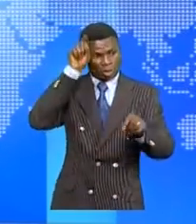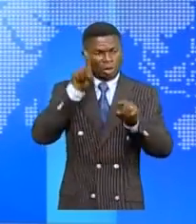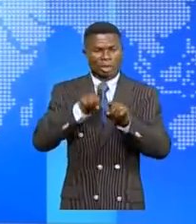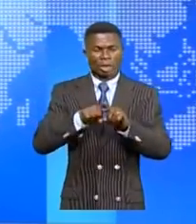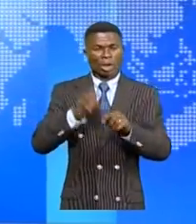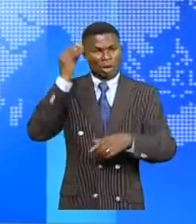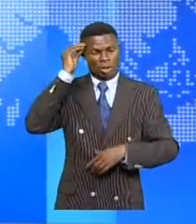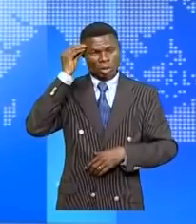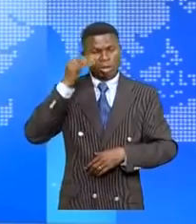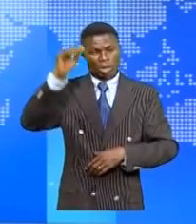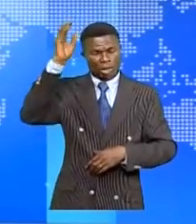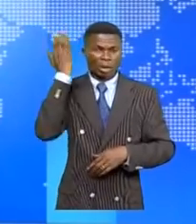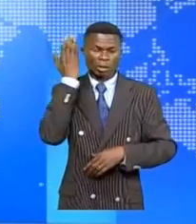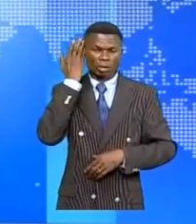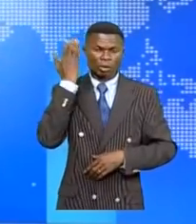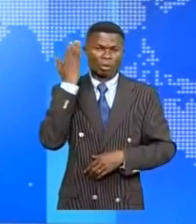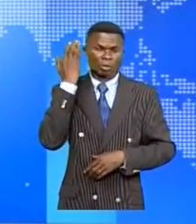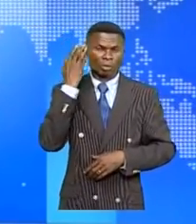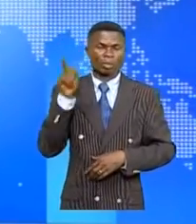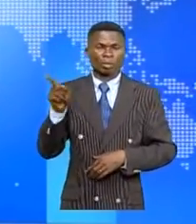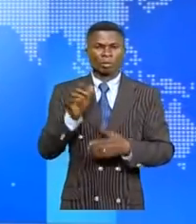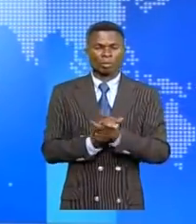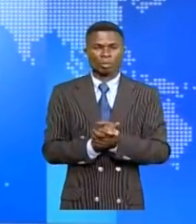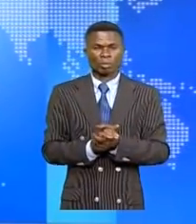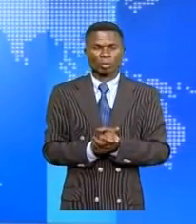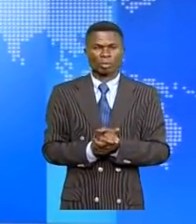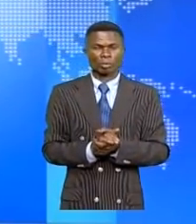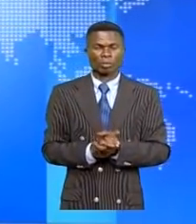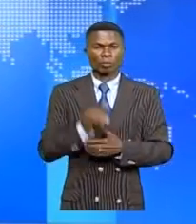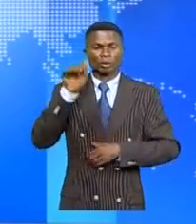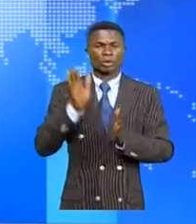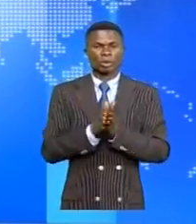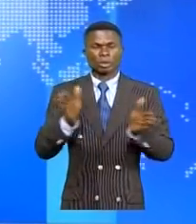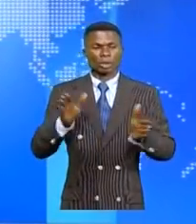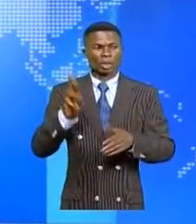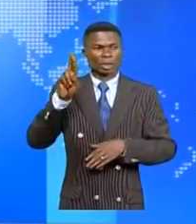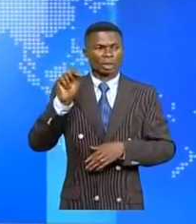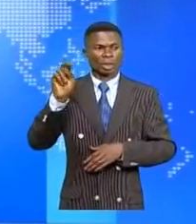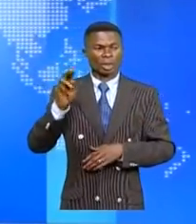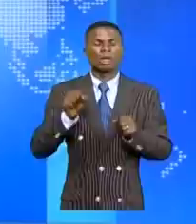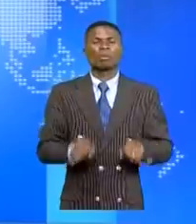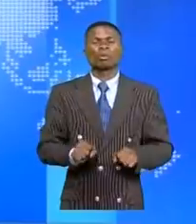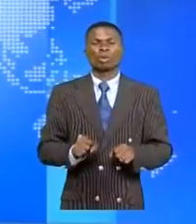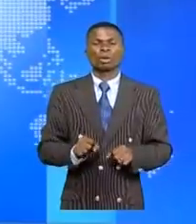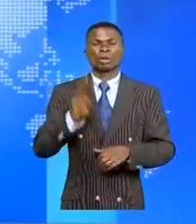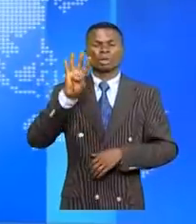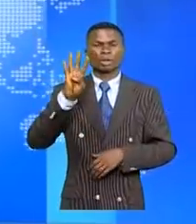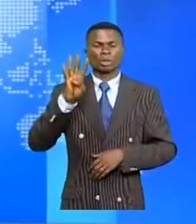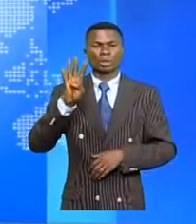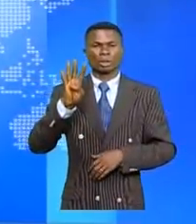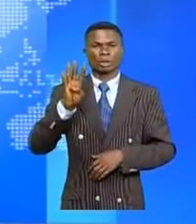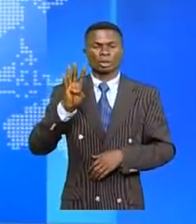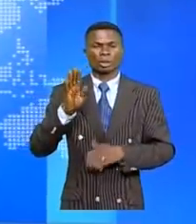oncle, grand-père, M. Antoine Fleury Chamololo, directeur à la RTNC, décès survenu ce jeudi